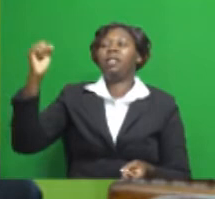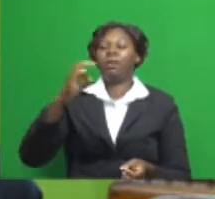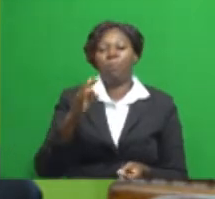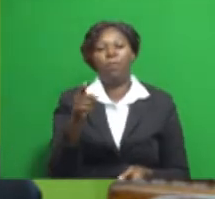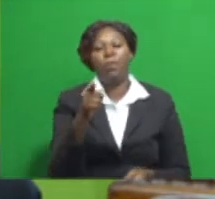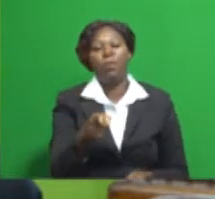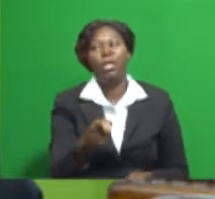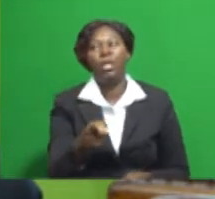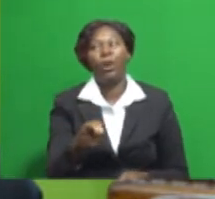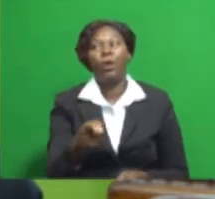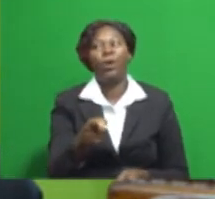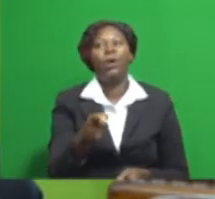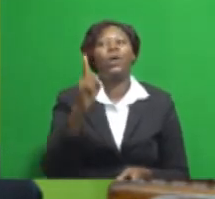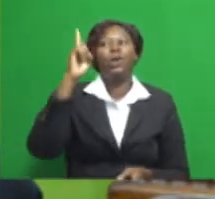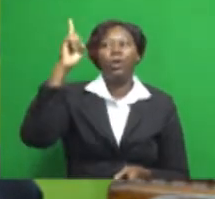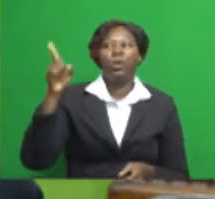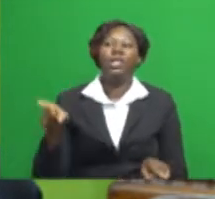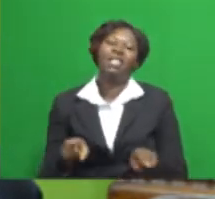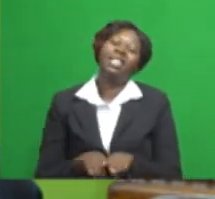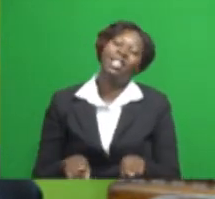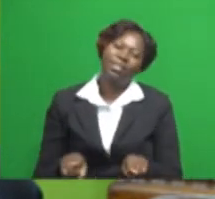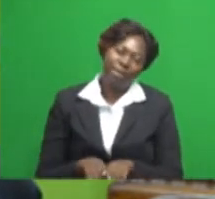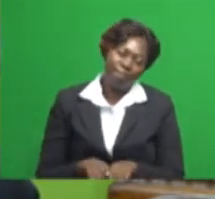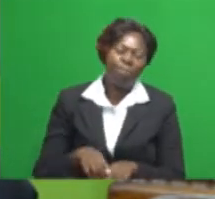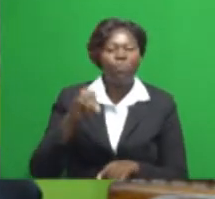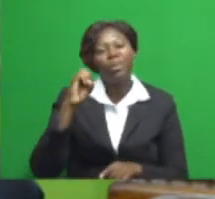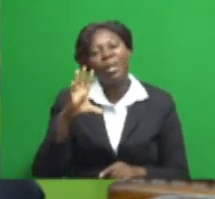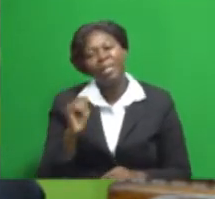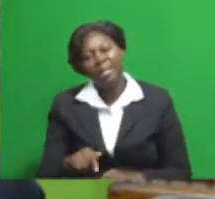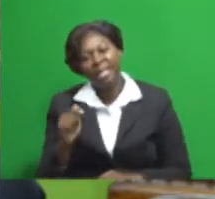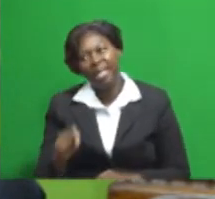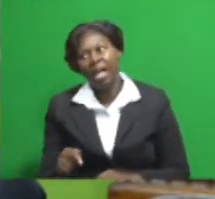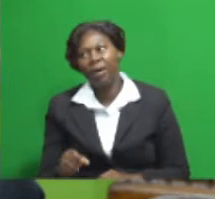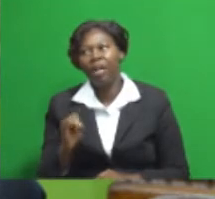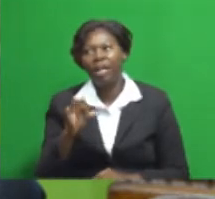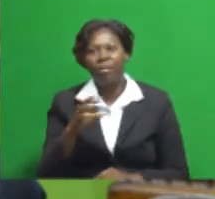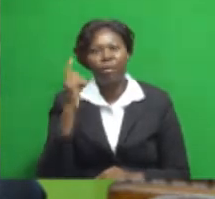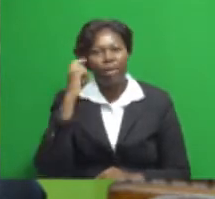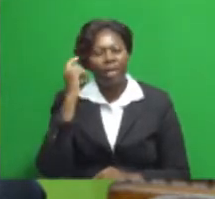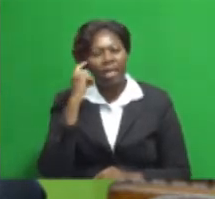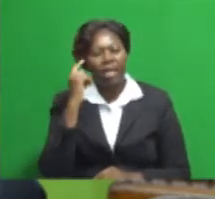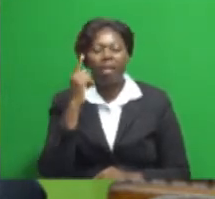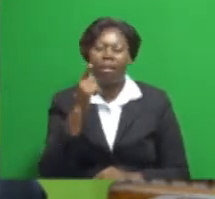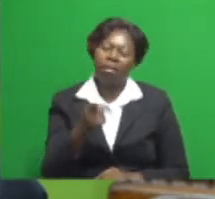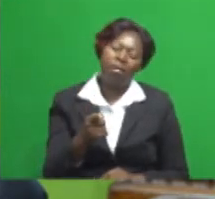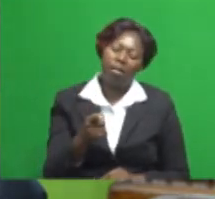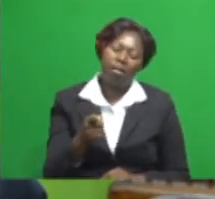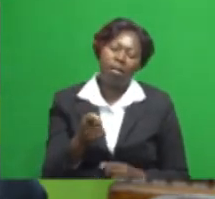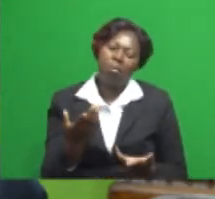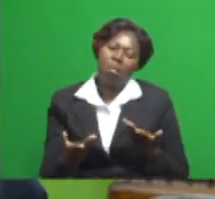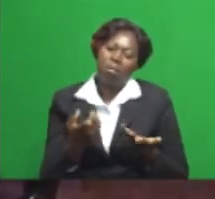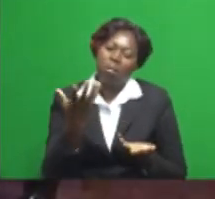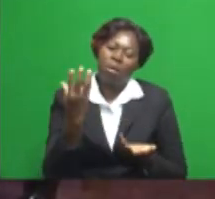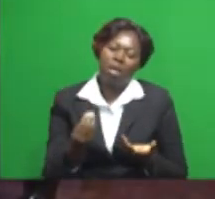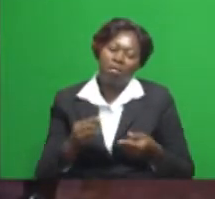ibatsire kunogona kwakuine muteereri ari kufunga kuti kuramba aine marwadzo muupenyu kuradzwa kuti Mwari wake